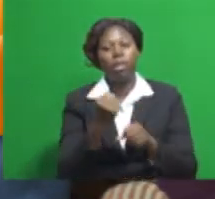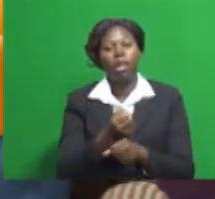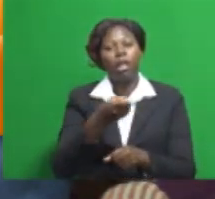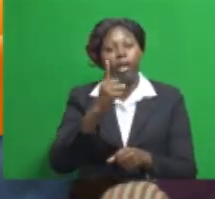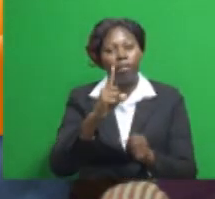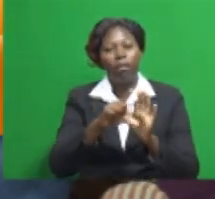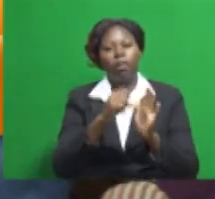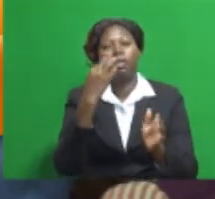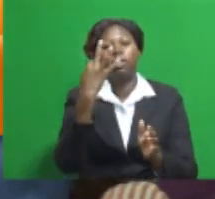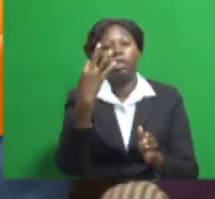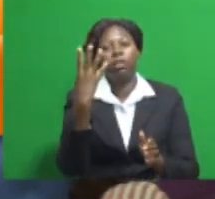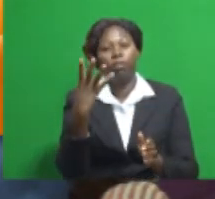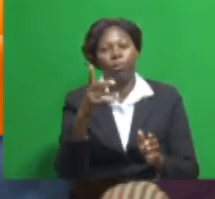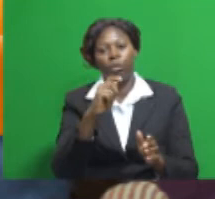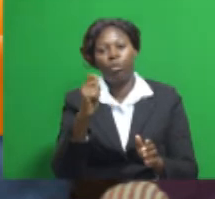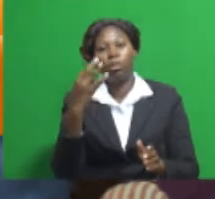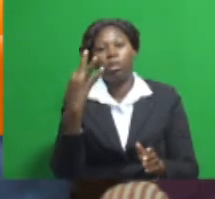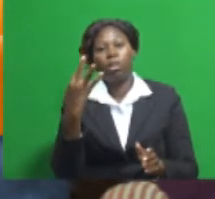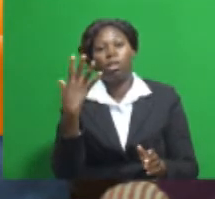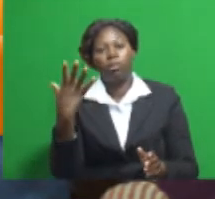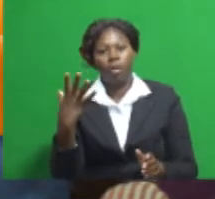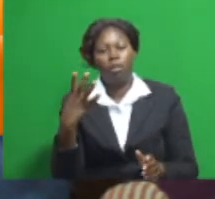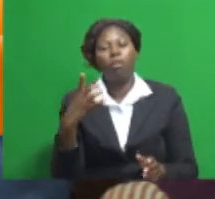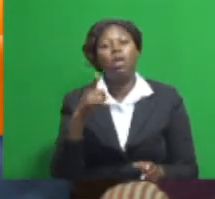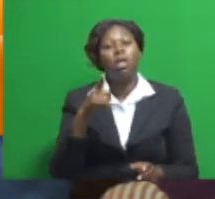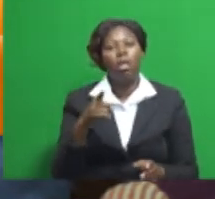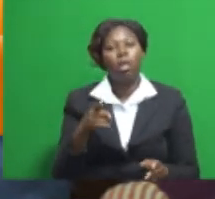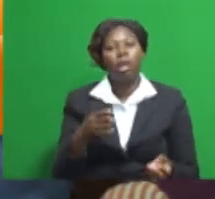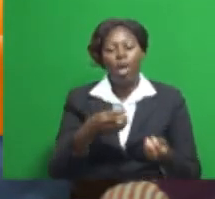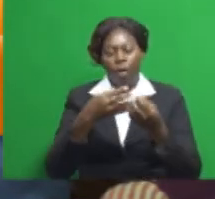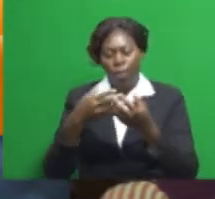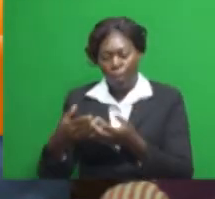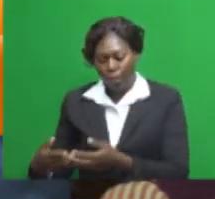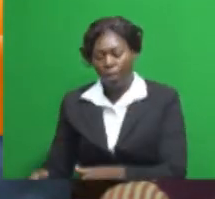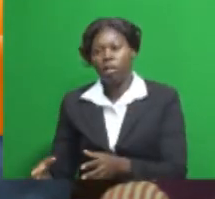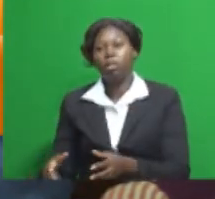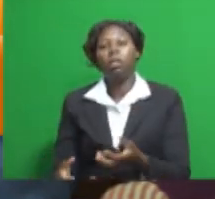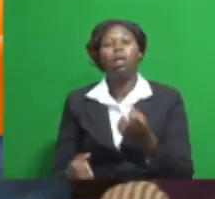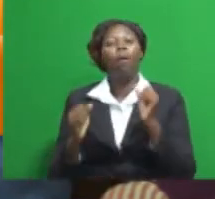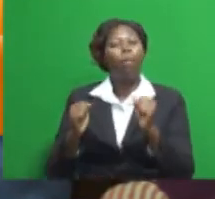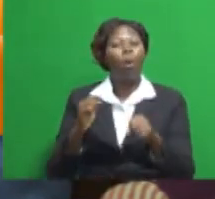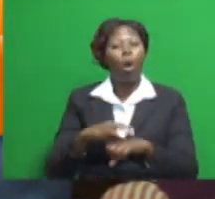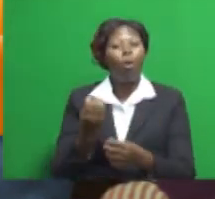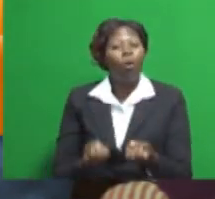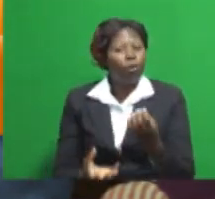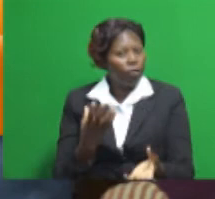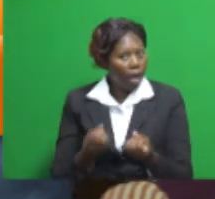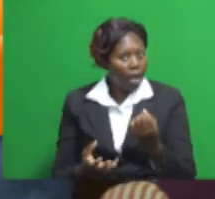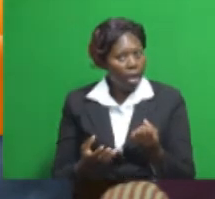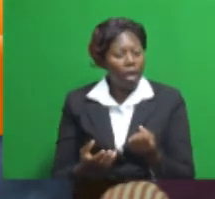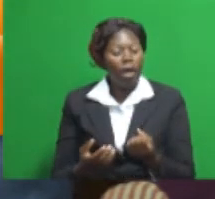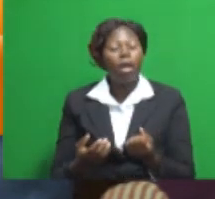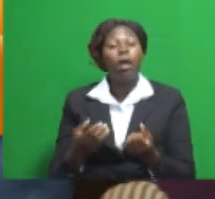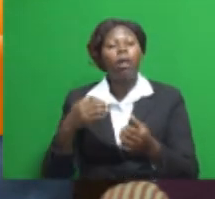yes vakadzima simba romoto vakatiza minondo inopinza vakasimbiswa